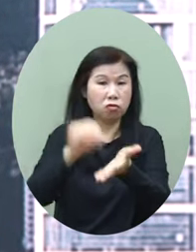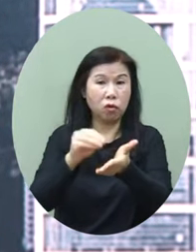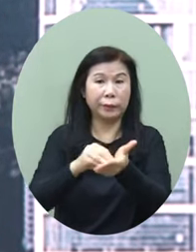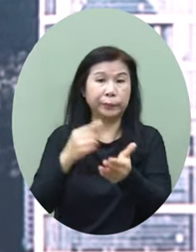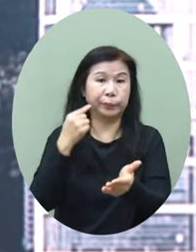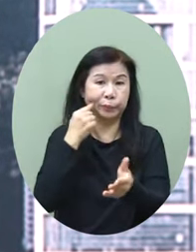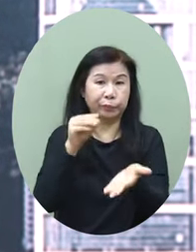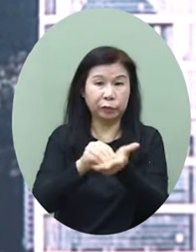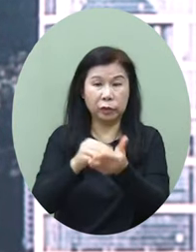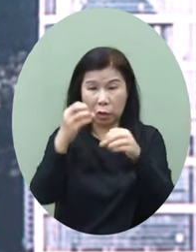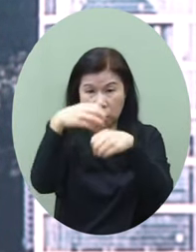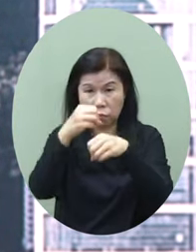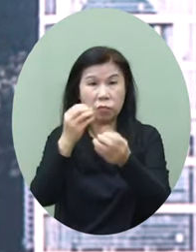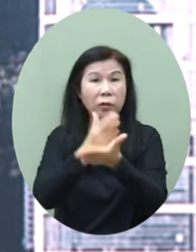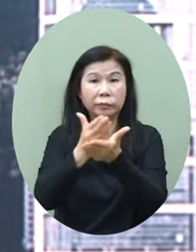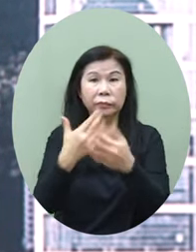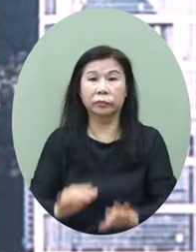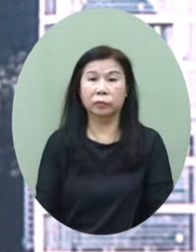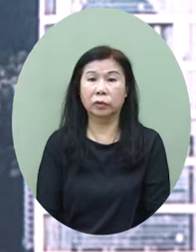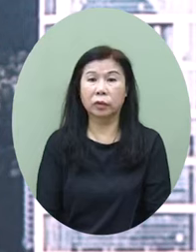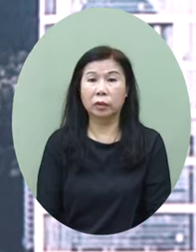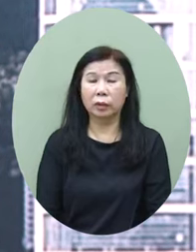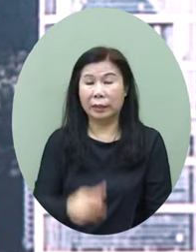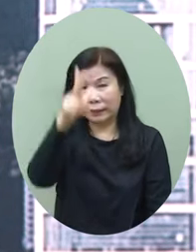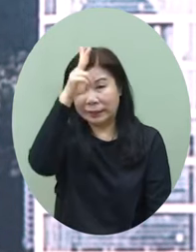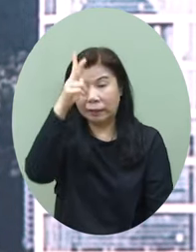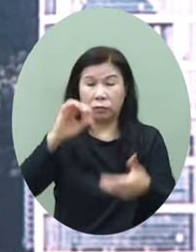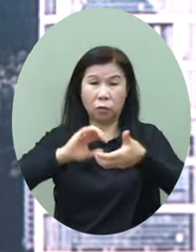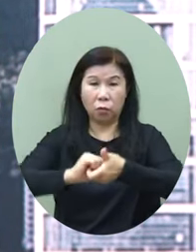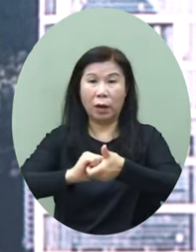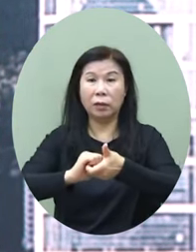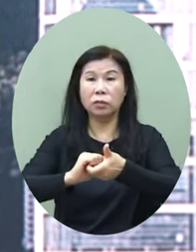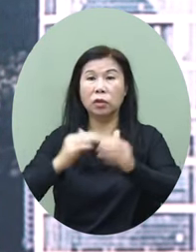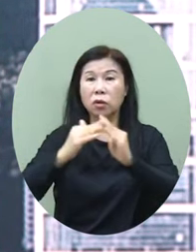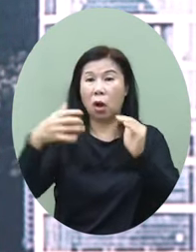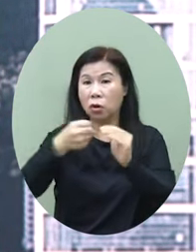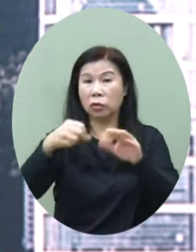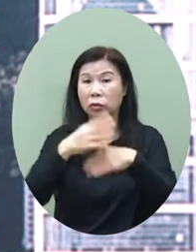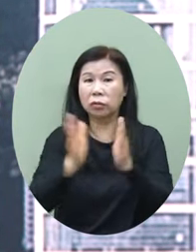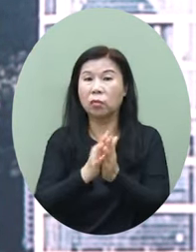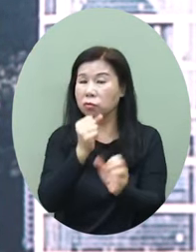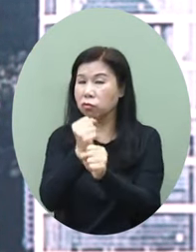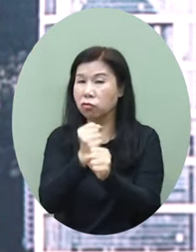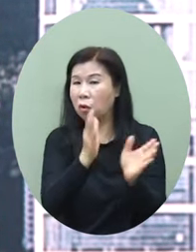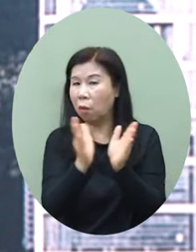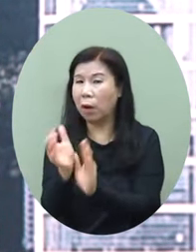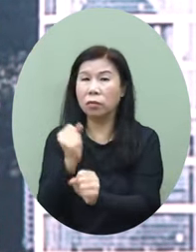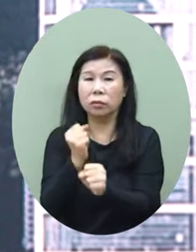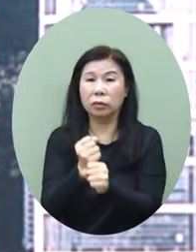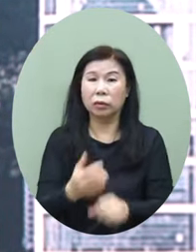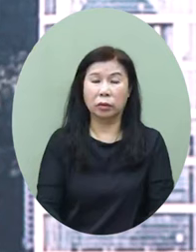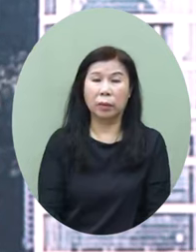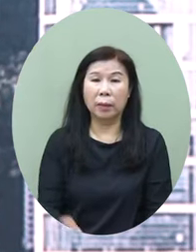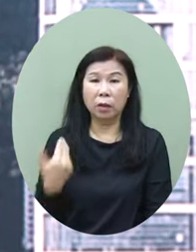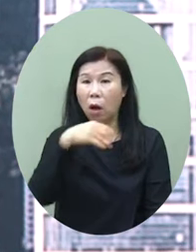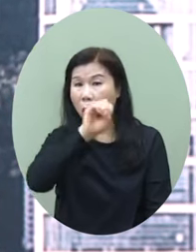檢測的公告之後民政事務總署當區的民政署其實做了大量的工作他們之前